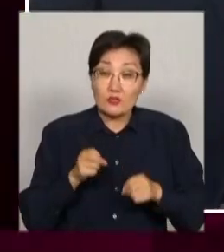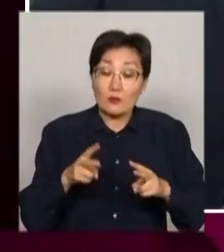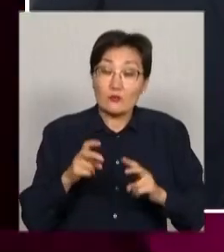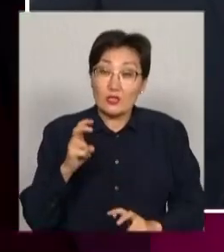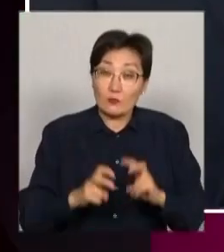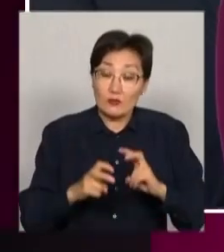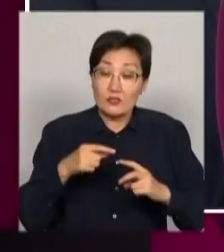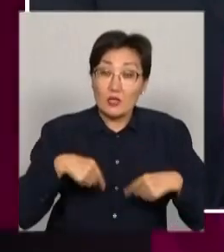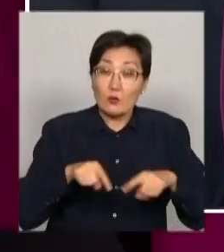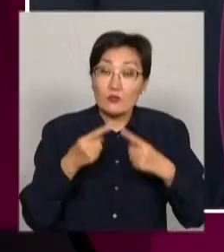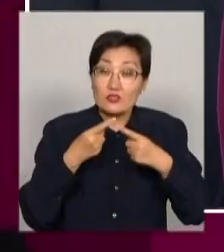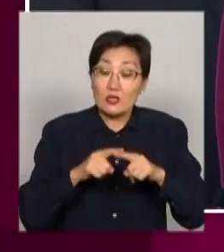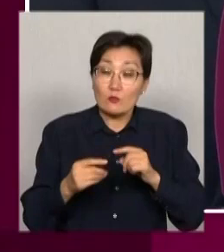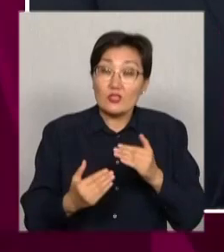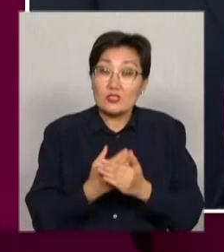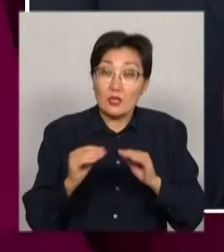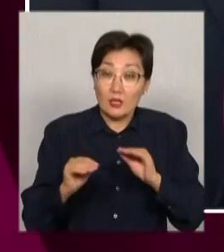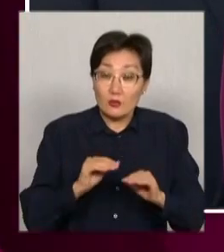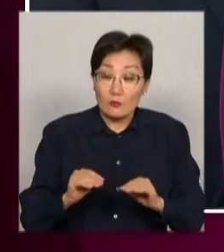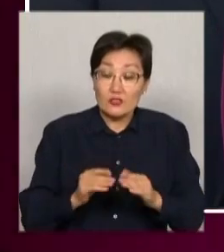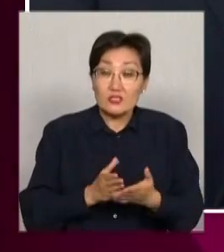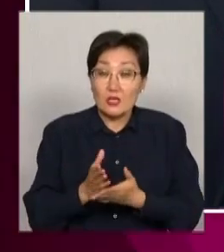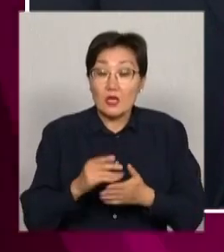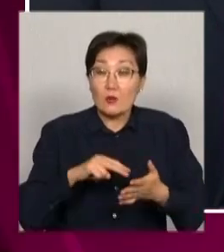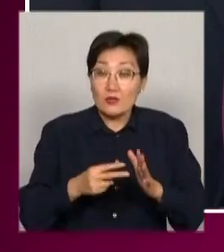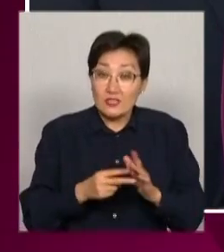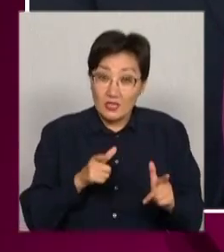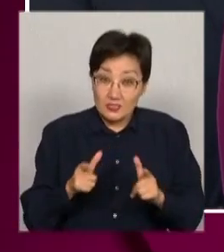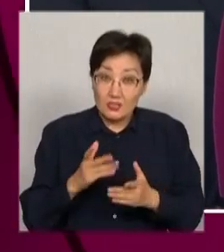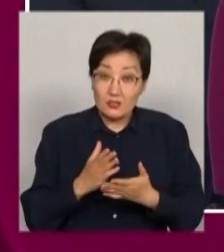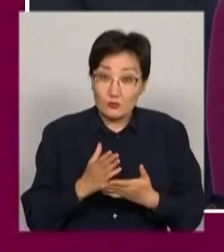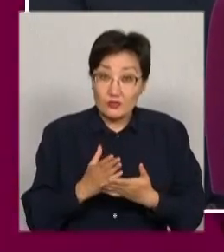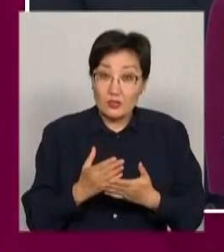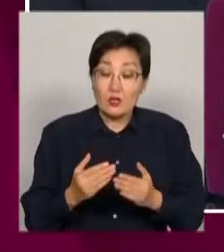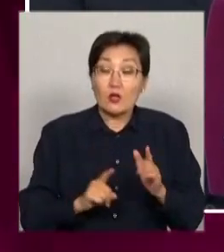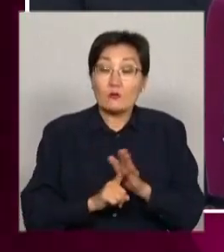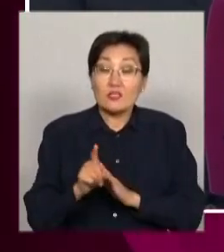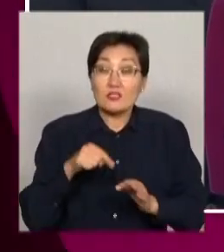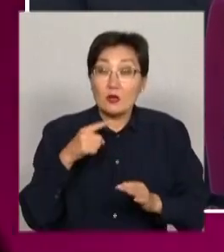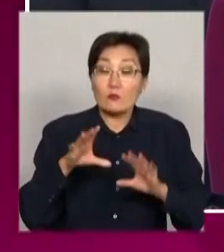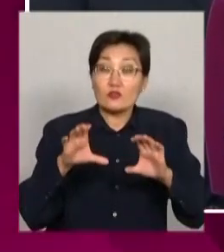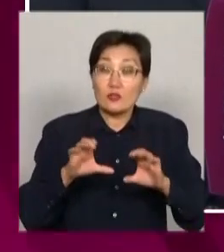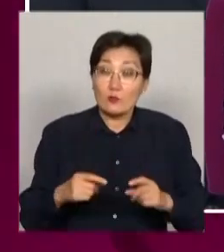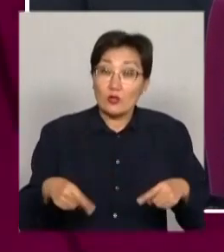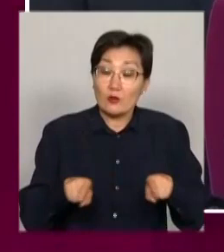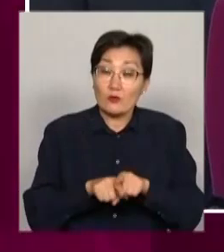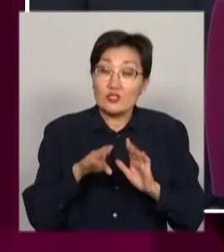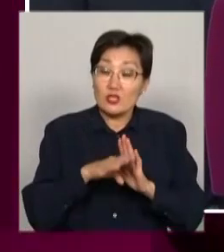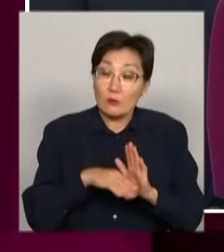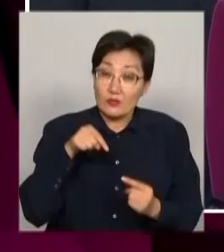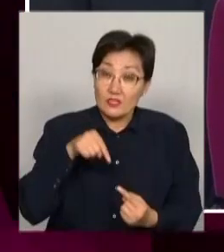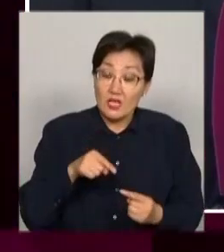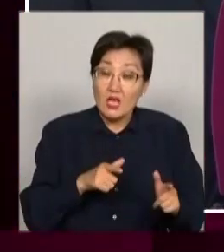өндірістік нысандардағы техникаларды жаңартуға бағытталған жол картасы әзірленген екен. Әуелде айтылған заңда осы бағдарлама